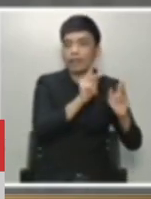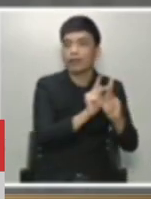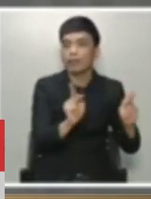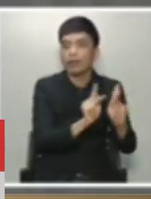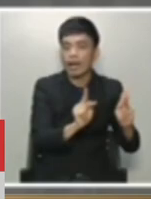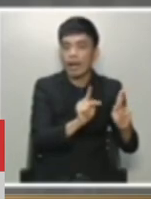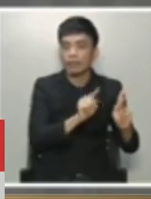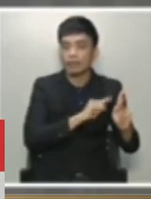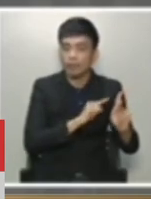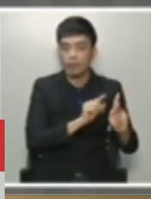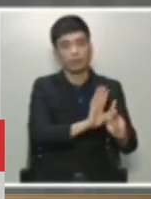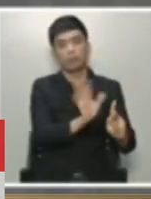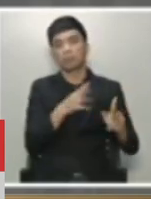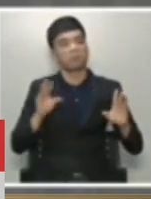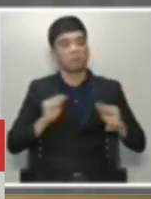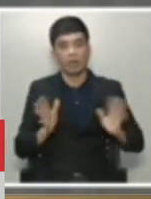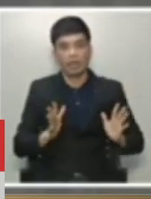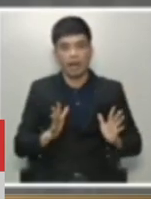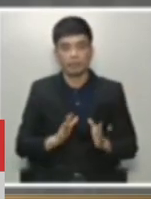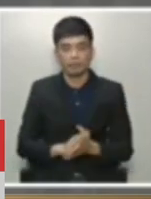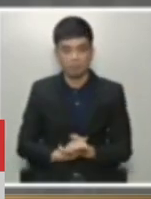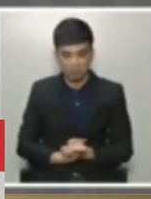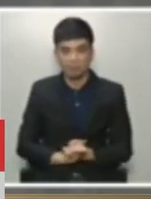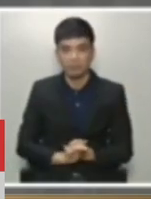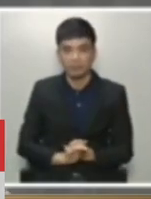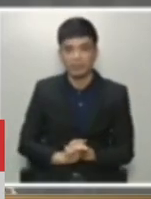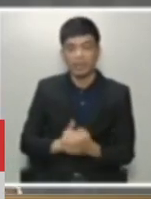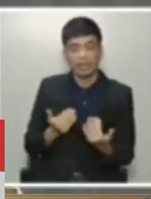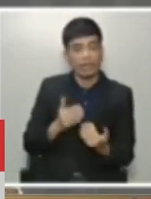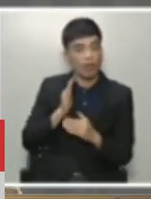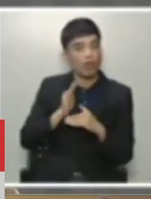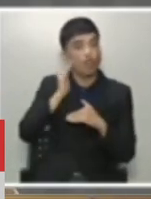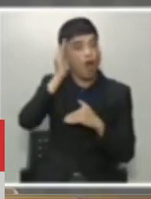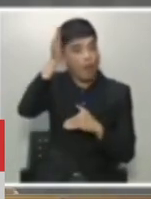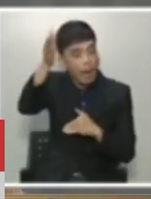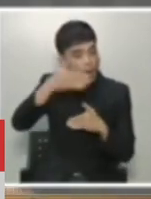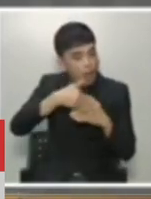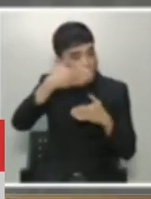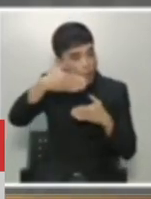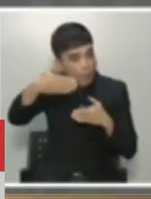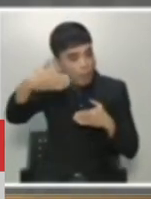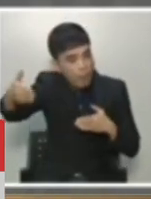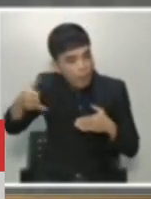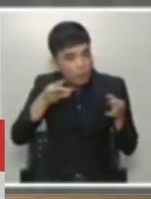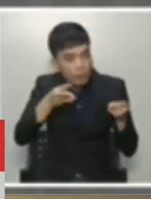คอุบัติการใหม่ทั้งหมดจะทำอย่างไรเรื่องนี้จะทำอย่างไรในระยะกลางและระยะยาวต่อไปขอบพระคุณท่านท่านครับ